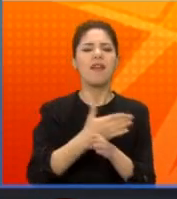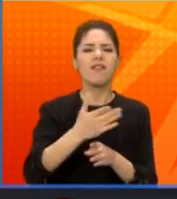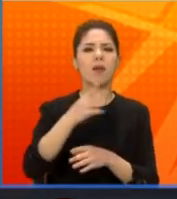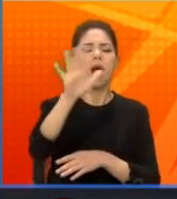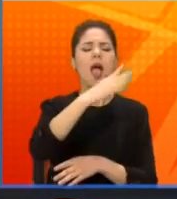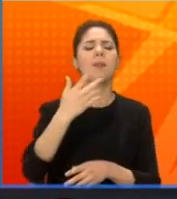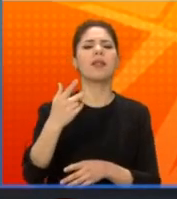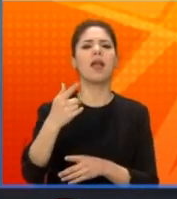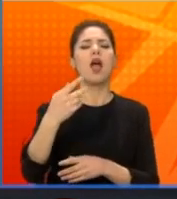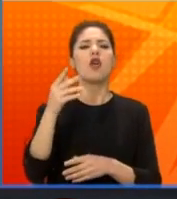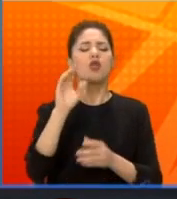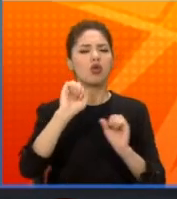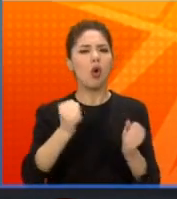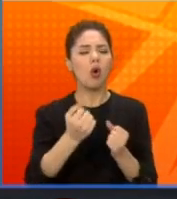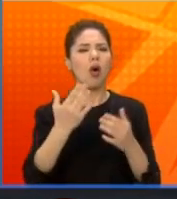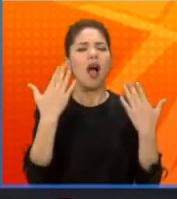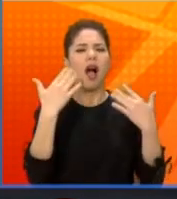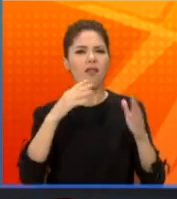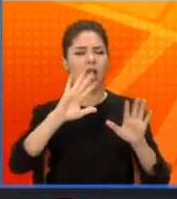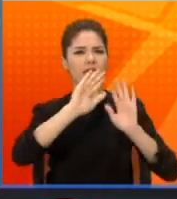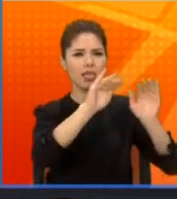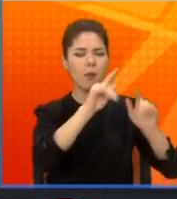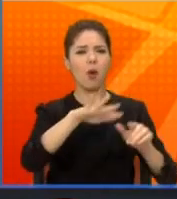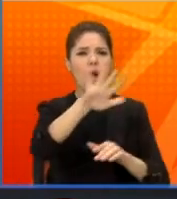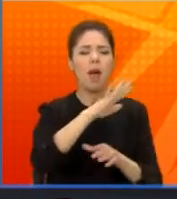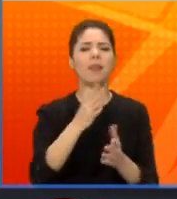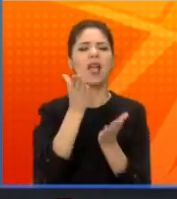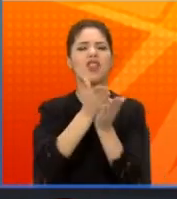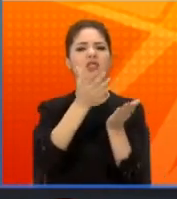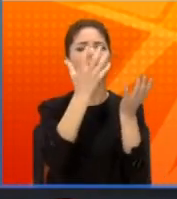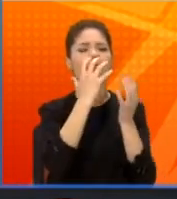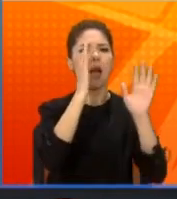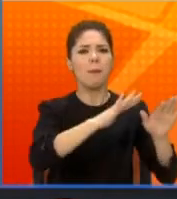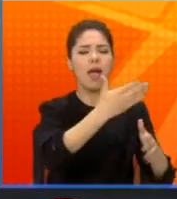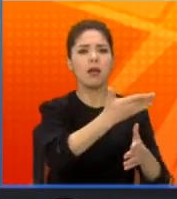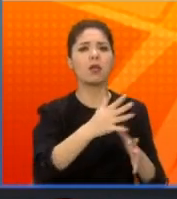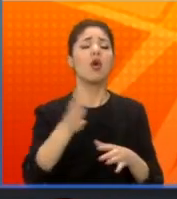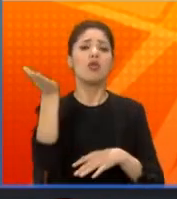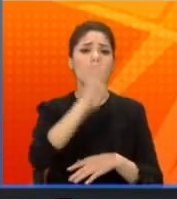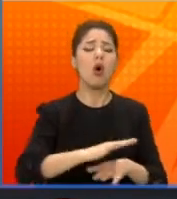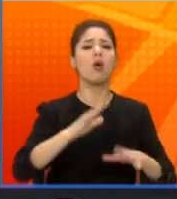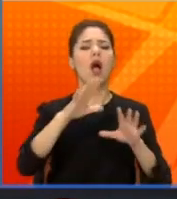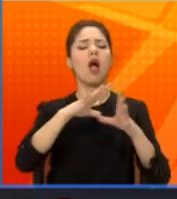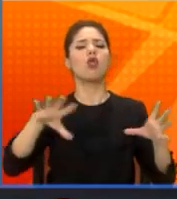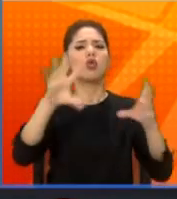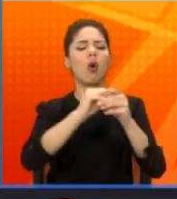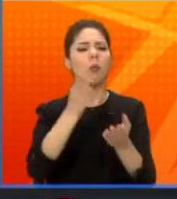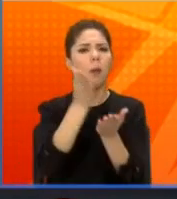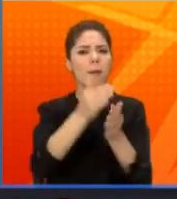hava depolarını morga çevirdi. Yüzlerce cenaze soğuk hava depolarında bekletiliyor. Sonra da toplu mezarlara